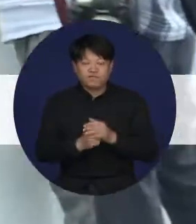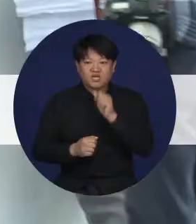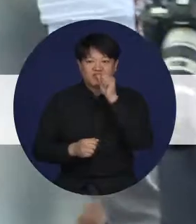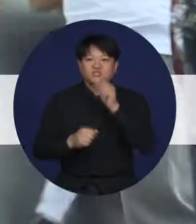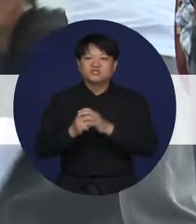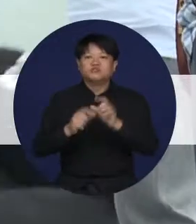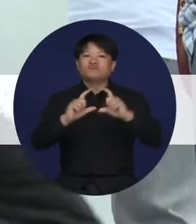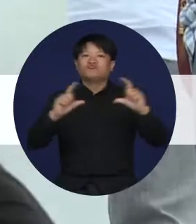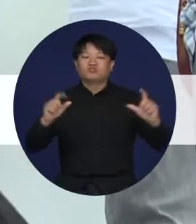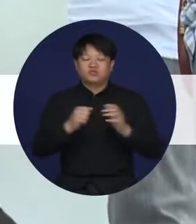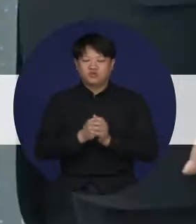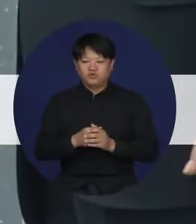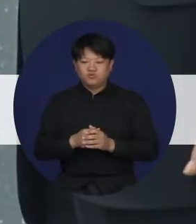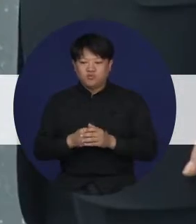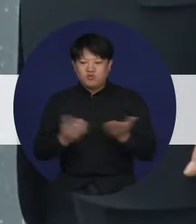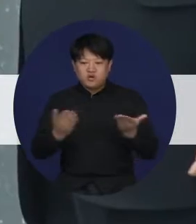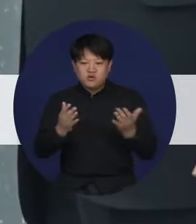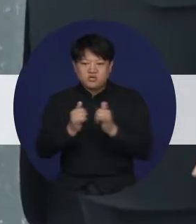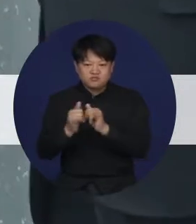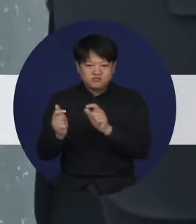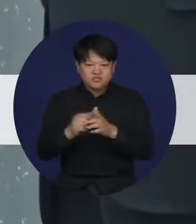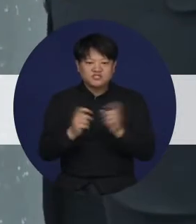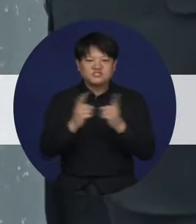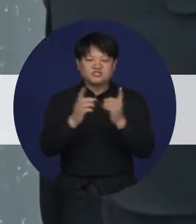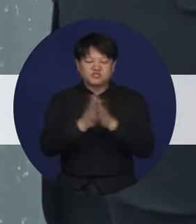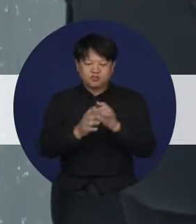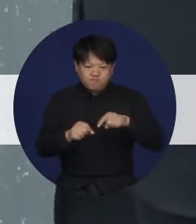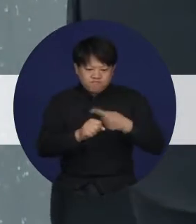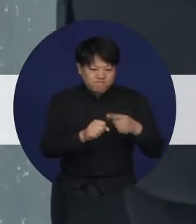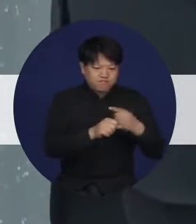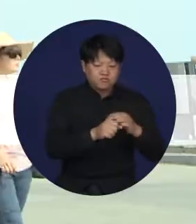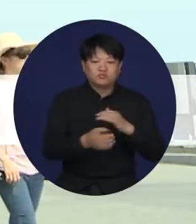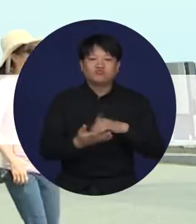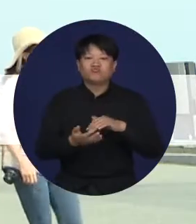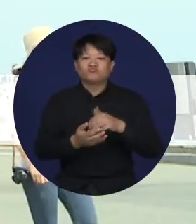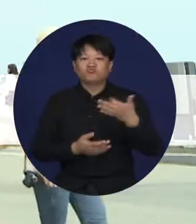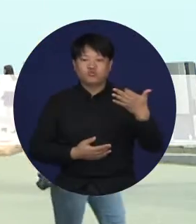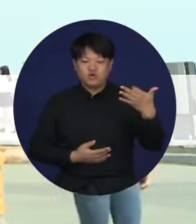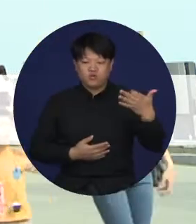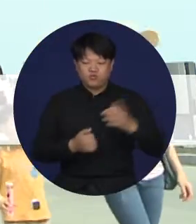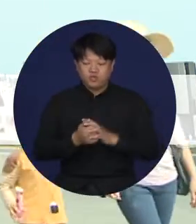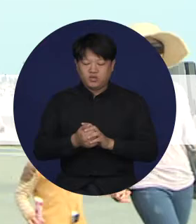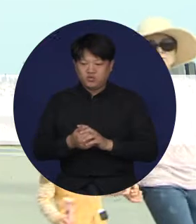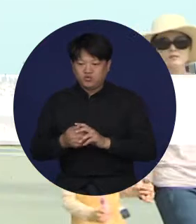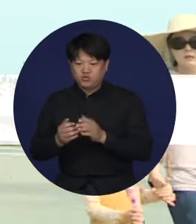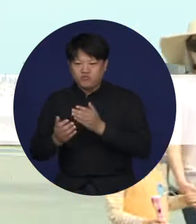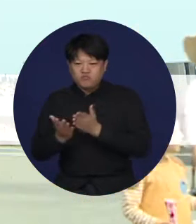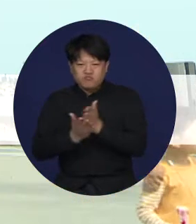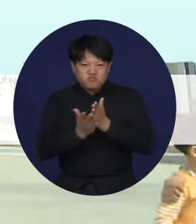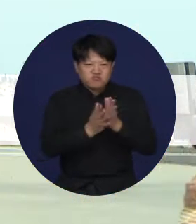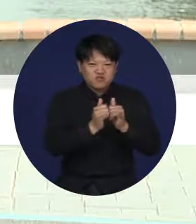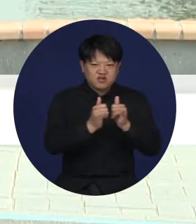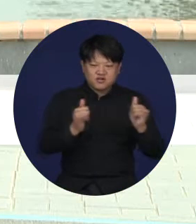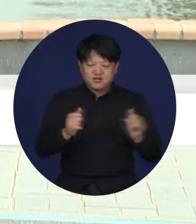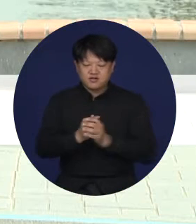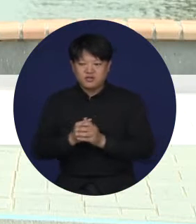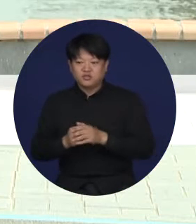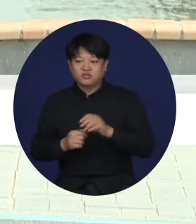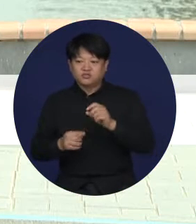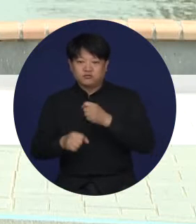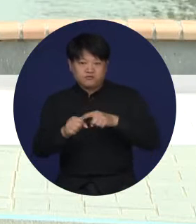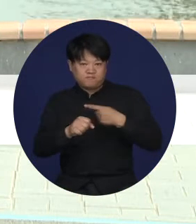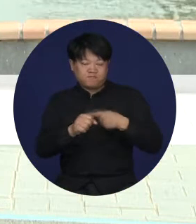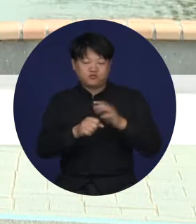축제는 헬로 스틸을 주제로 황 철 강 기 업 근로자들이 직접 제작한 조각 작품 19점 과 국내 유명